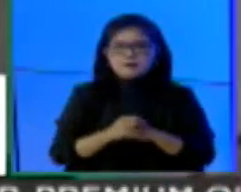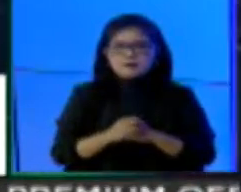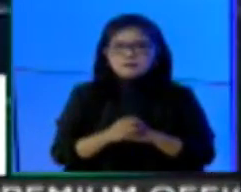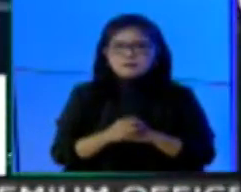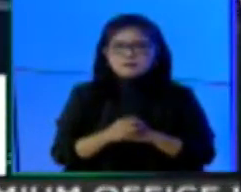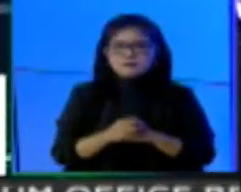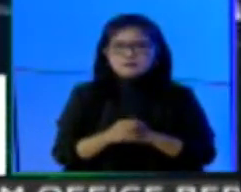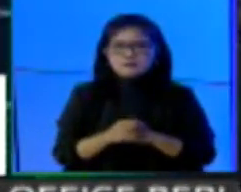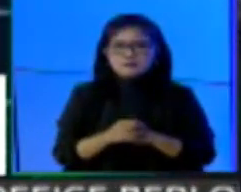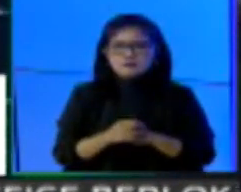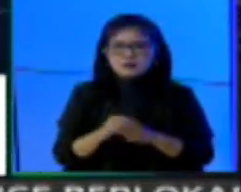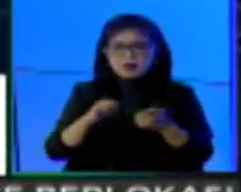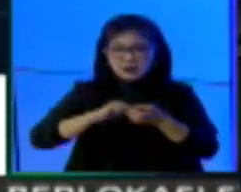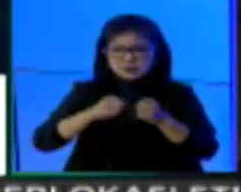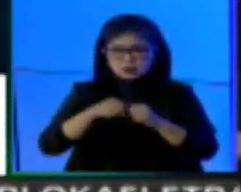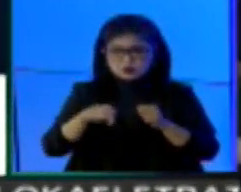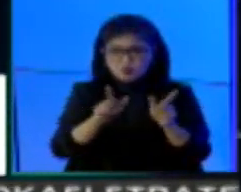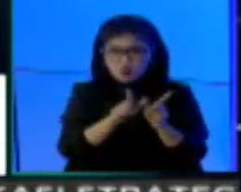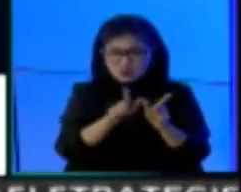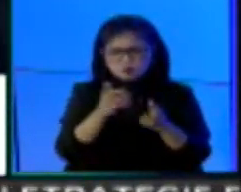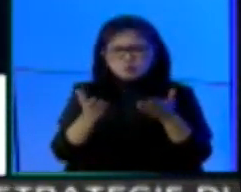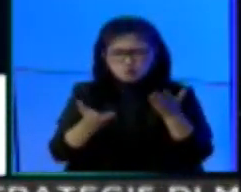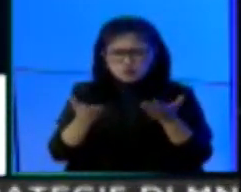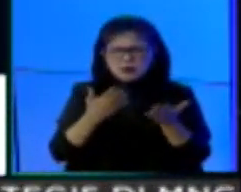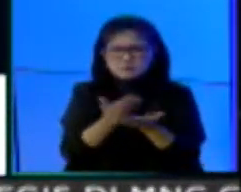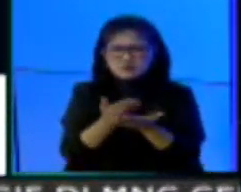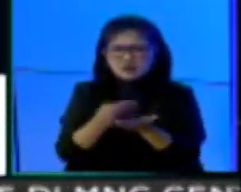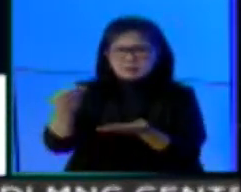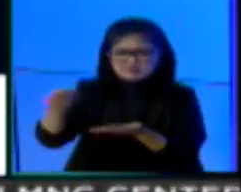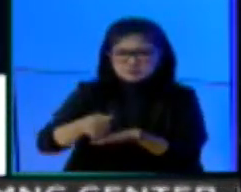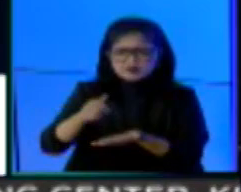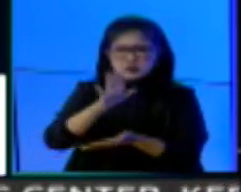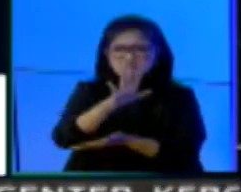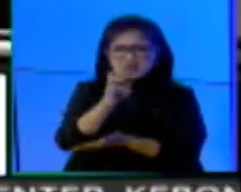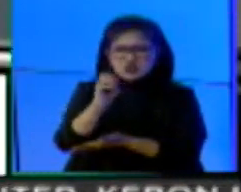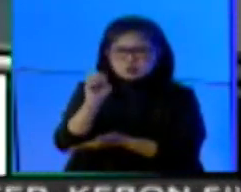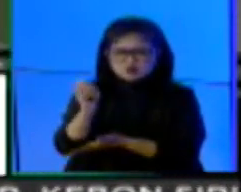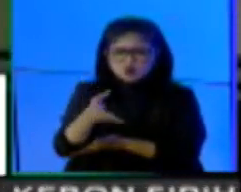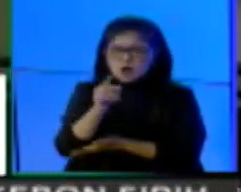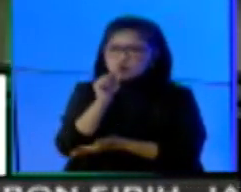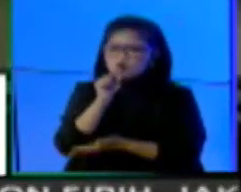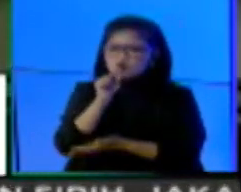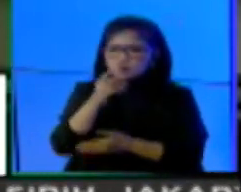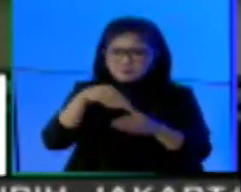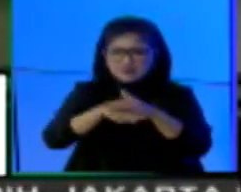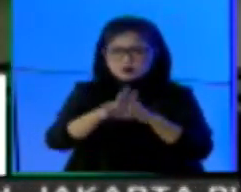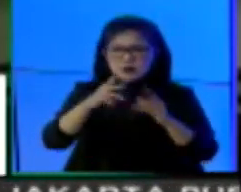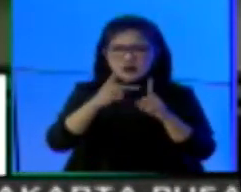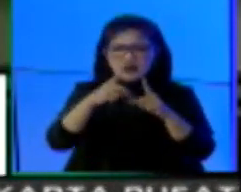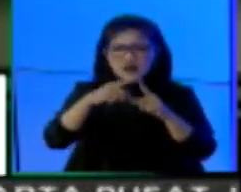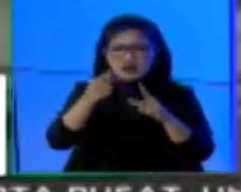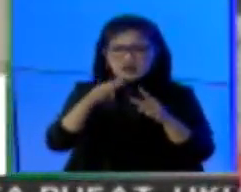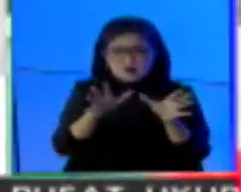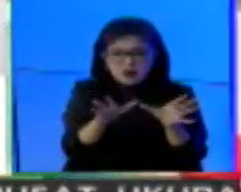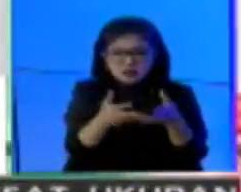Dalam perkara ini, Wahyu diduga meminta fee sebesar Rp900 juta untuk meloloskan Harun Masiku sebagai anggota DPR,